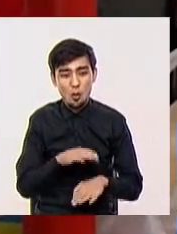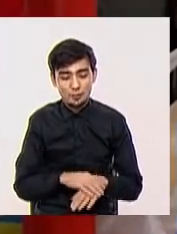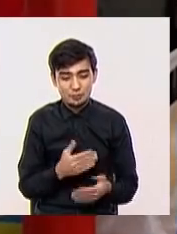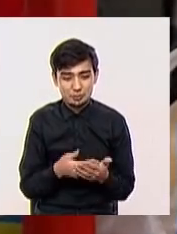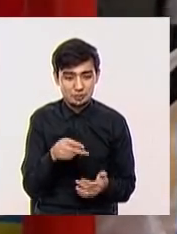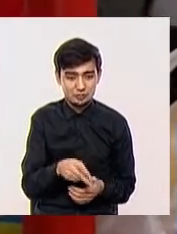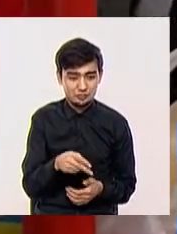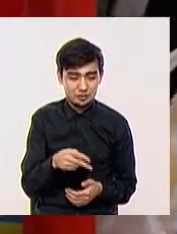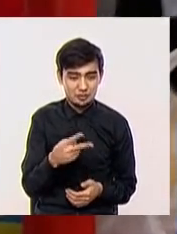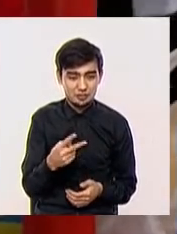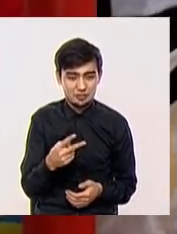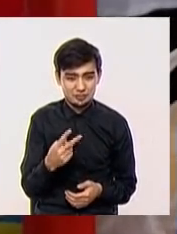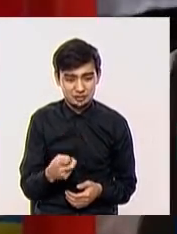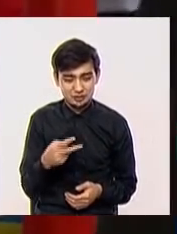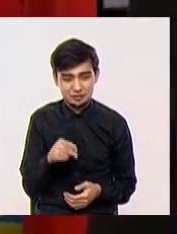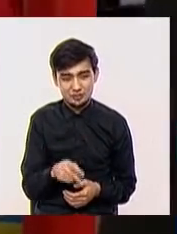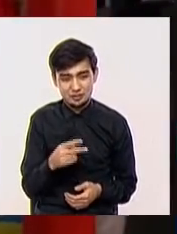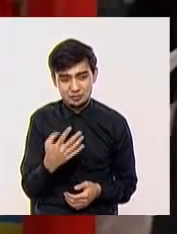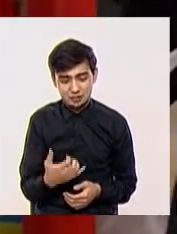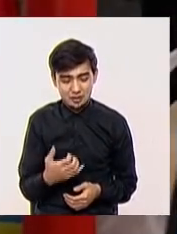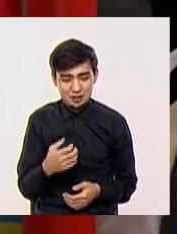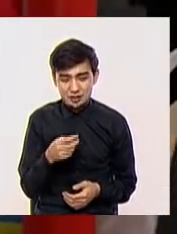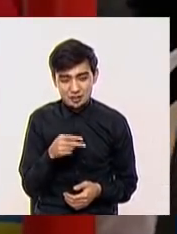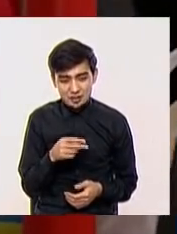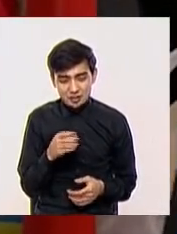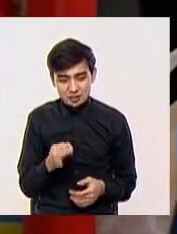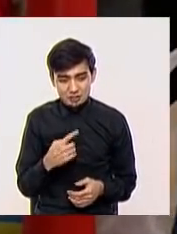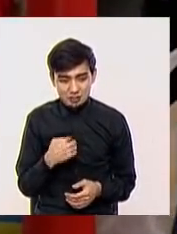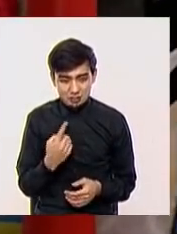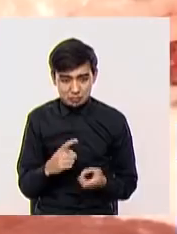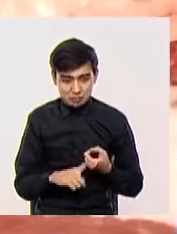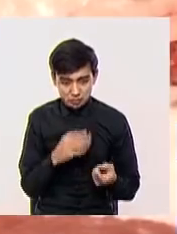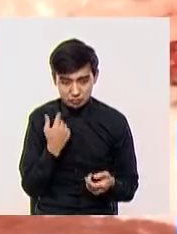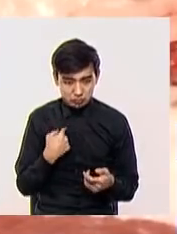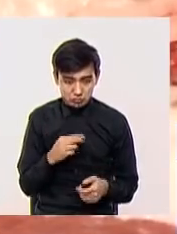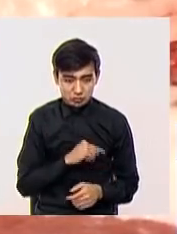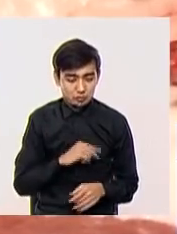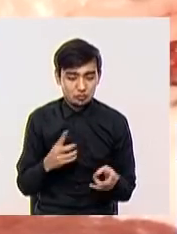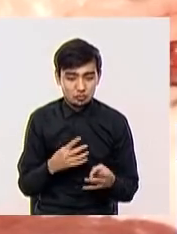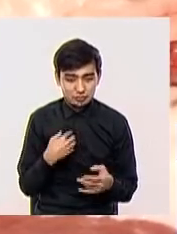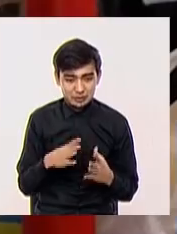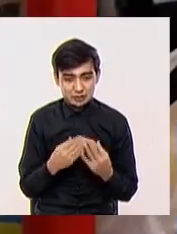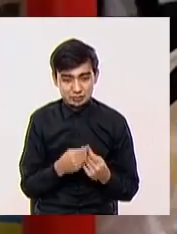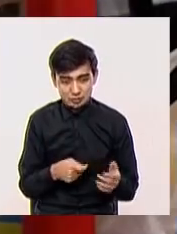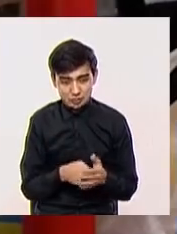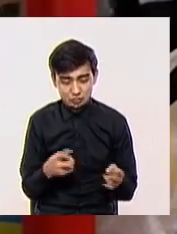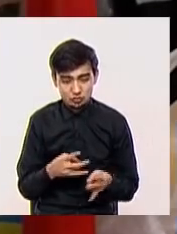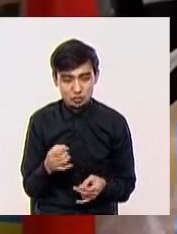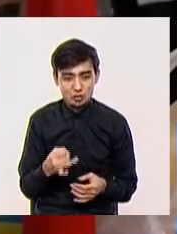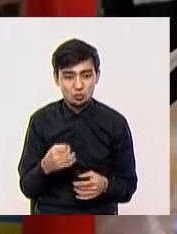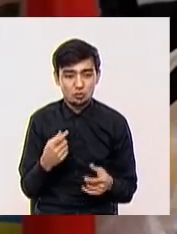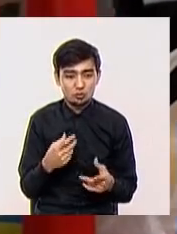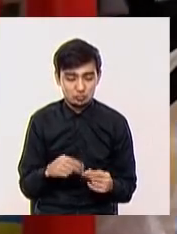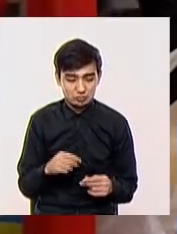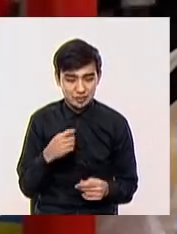2200, 2150. Это же не от нас зависит. Мы, например, пришли на работу, нам тоже торговать надо, правда же? Семью кормить надо. Это курдайское мясо.